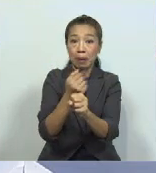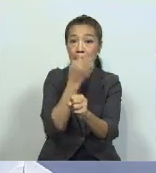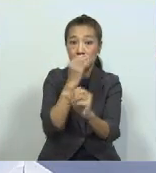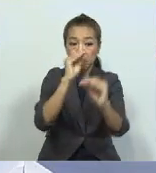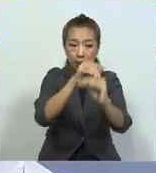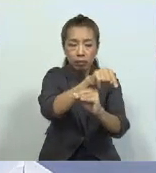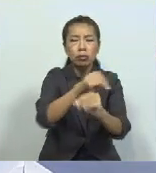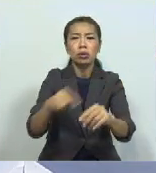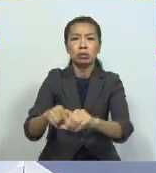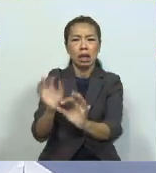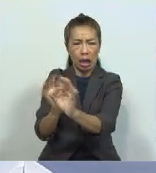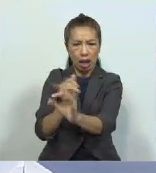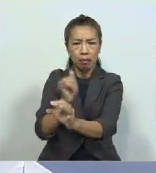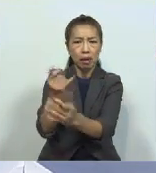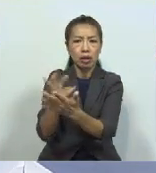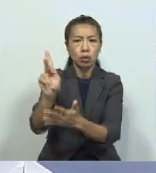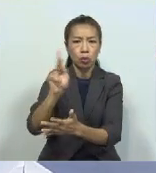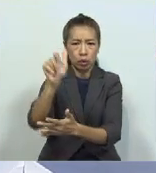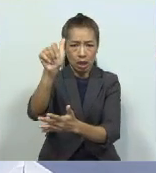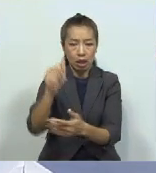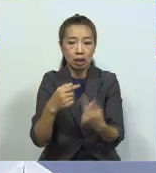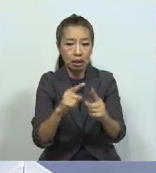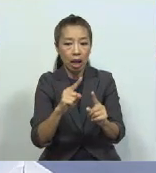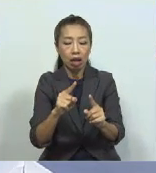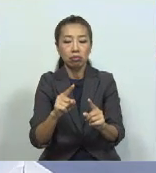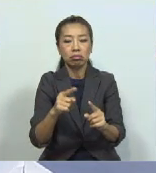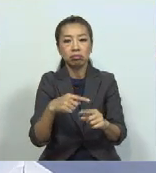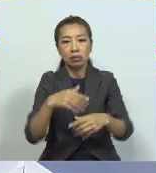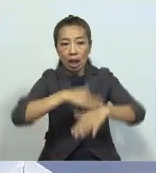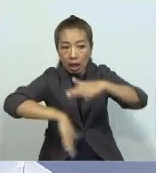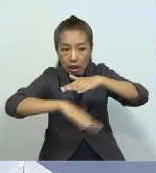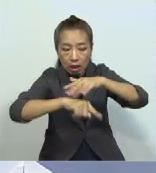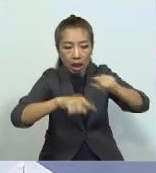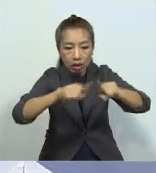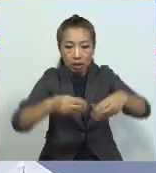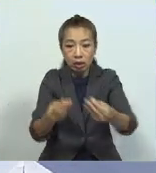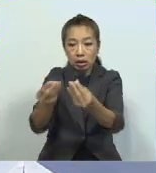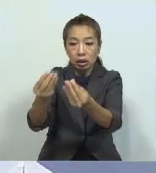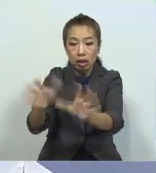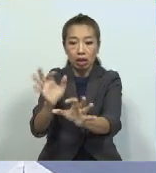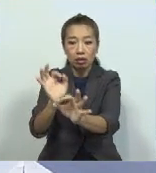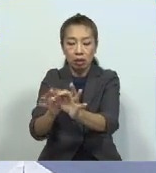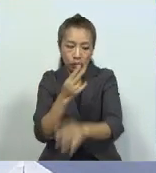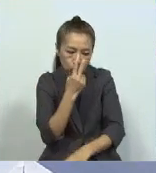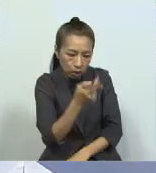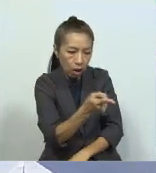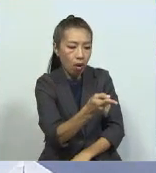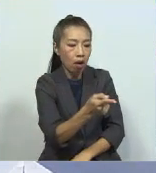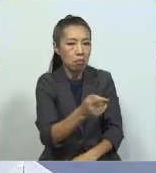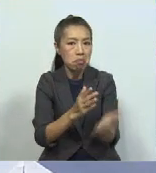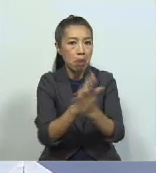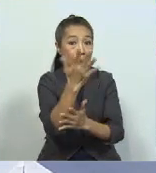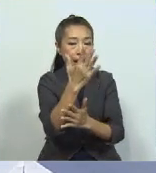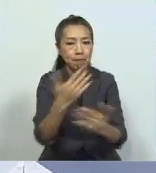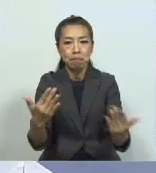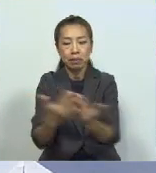รมไปขอสินเชื่อได้แต่ว่าคนที่เรื่องของหลักฐานต่างๆไม่ผ่านเนี่ยทางธนาคารออมสินมีโครงการสินเ